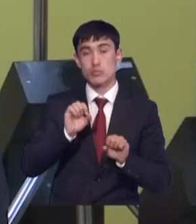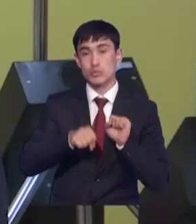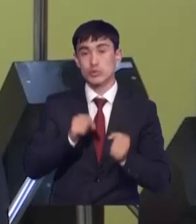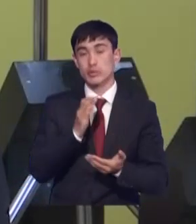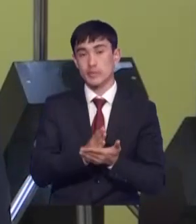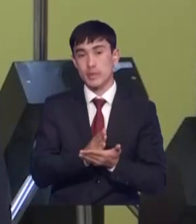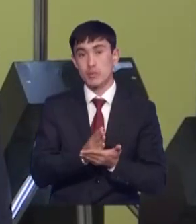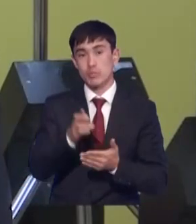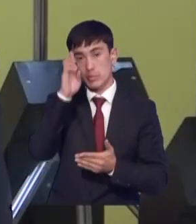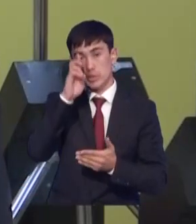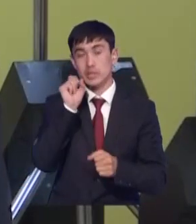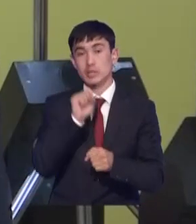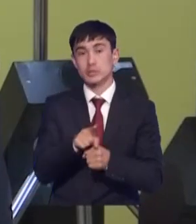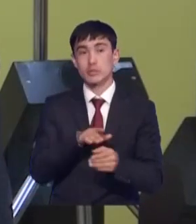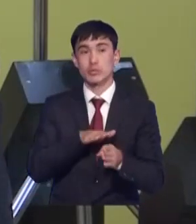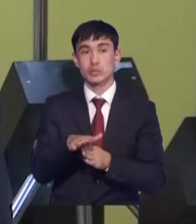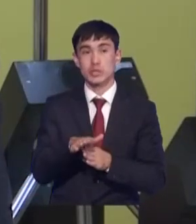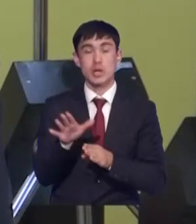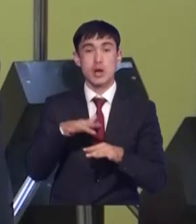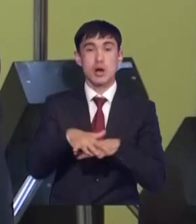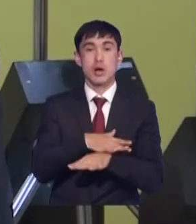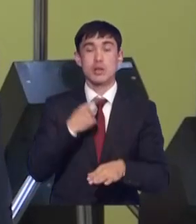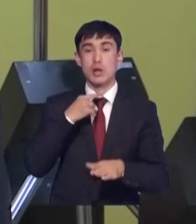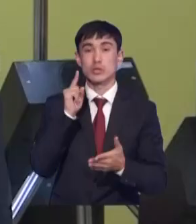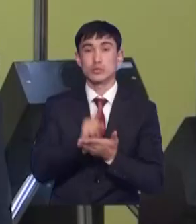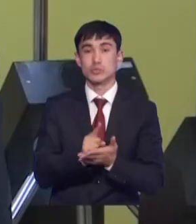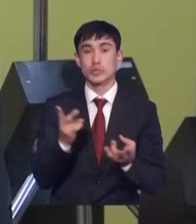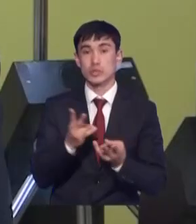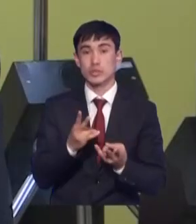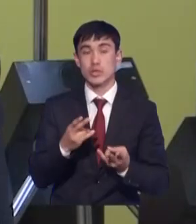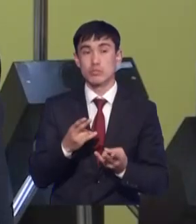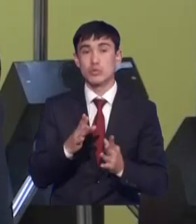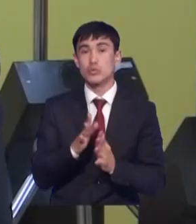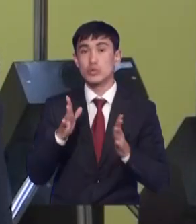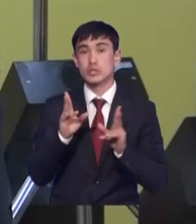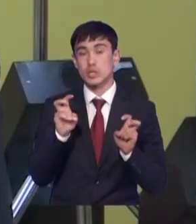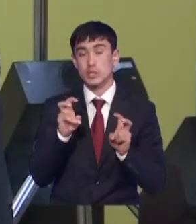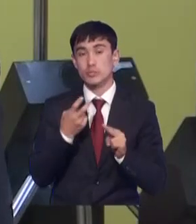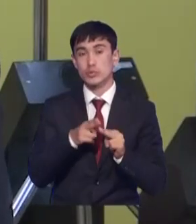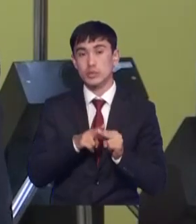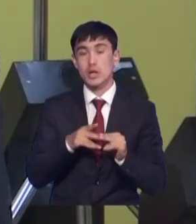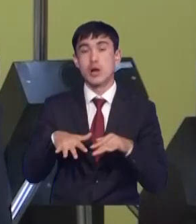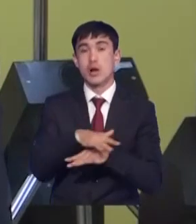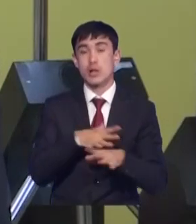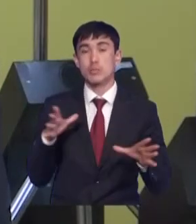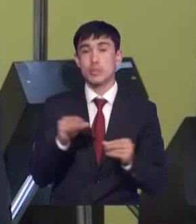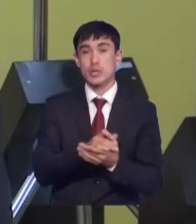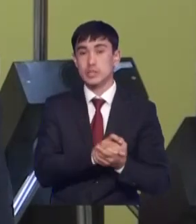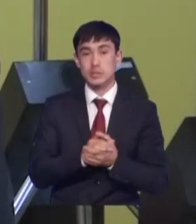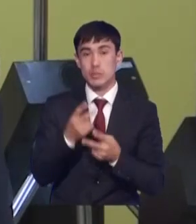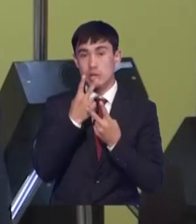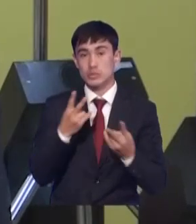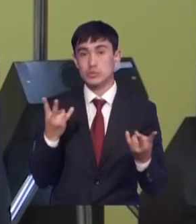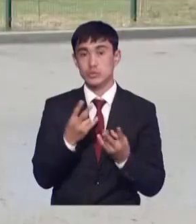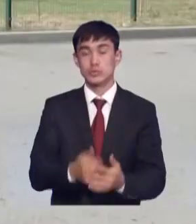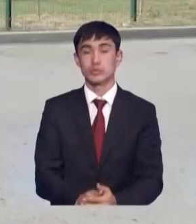отыр. Бұл мемлекеттік тапсырма болғандықтан халық дауыс беруі керек. Бұл өте ауқымды тақырып болғандықтан халық болып бірлесе қарағанымыз